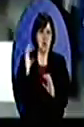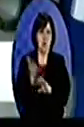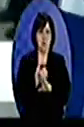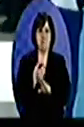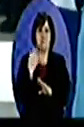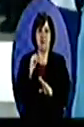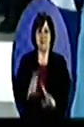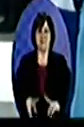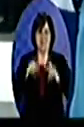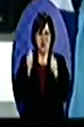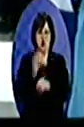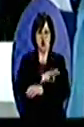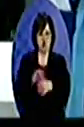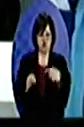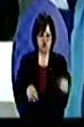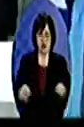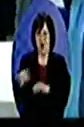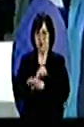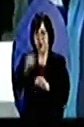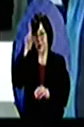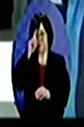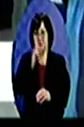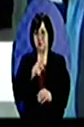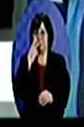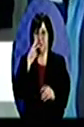төслийн нэгжийнхэн болон аймгийн нэгдсэн эмнэлгийнхэн үзэж байна.